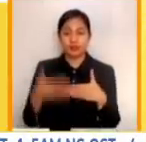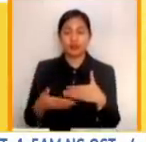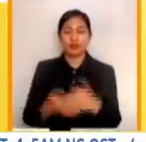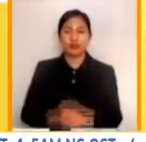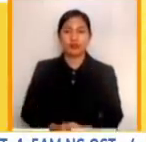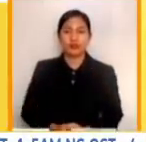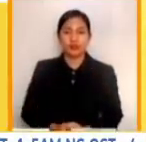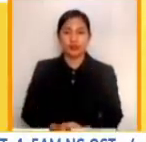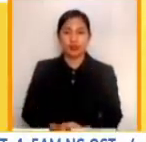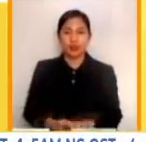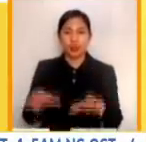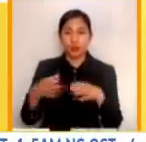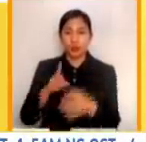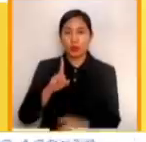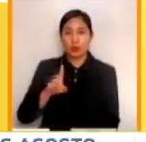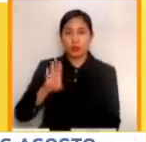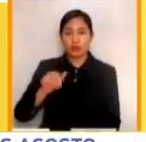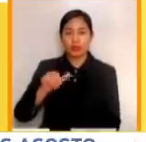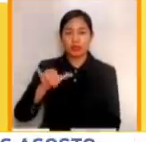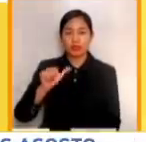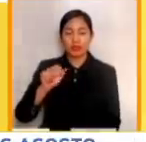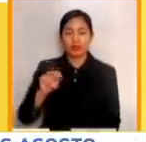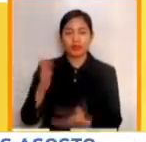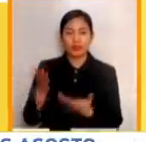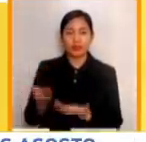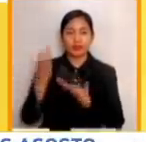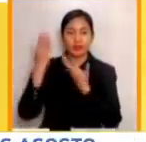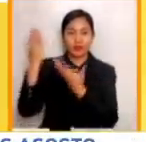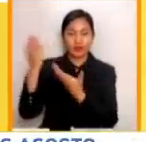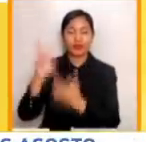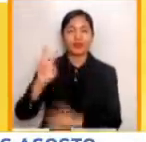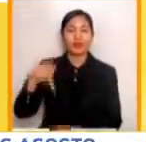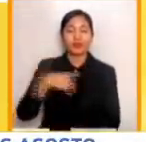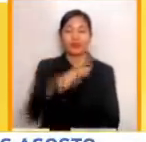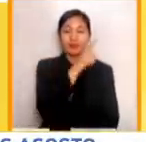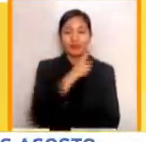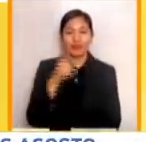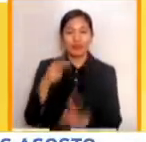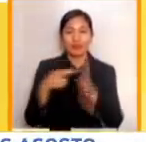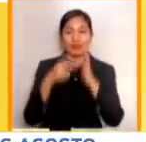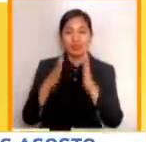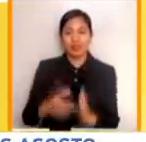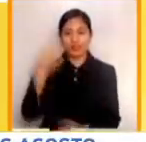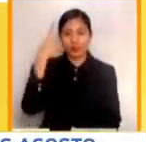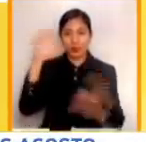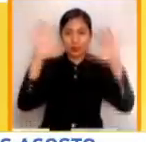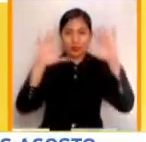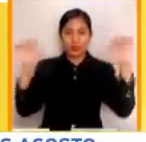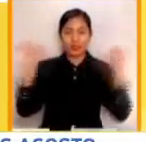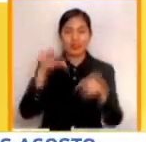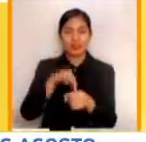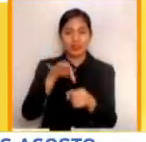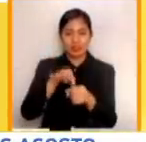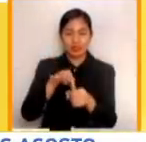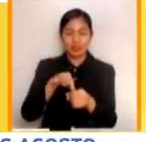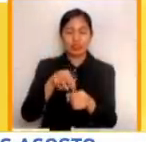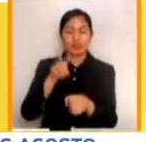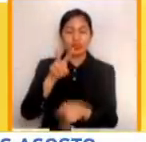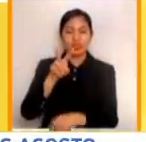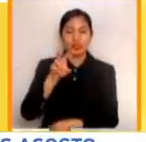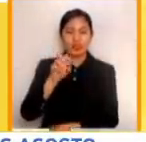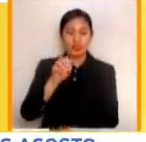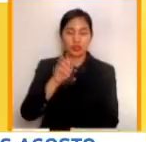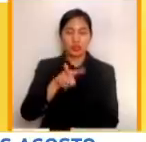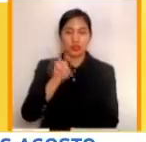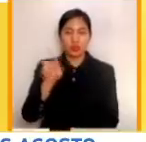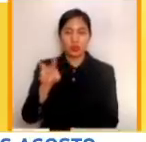isang bayan si Vice President Lenny Robredo bilang pambato sa pagkapangulo sa eleksyon 2022. May napipisil na rin daw silang